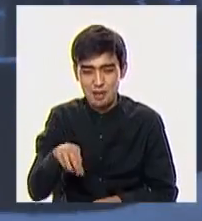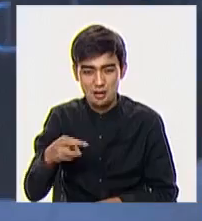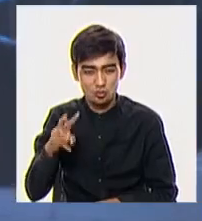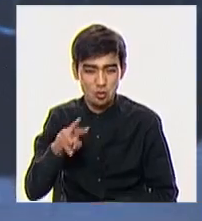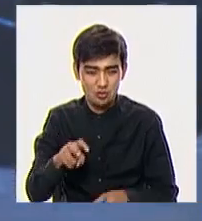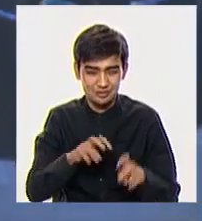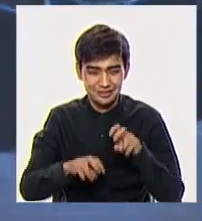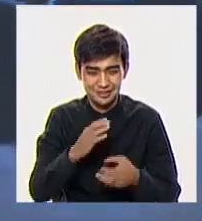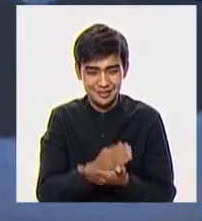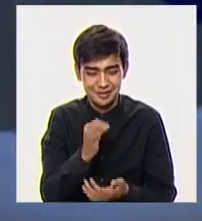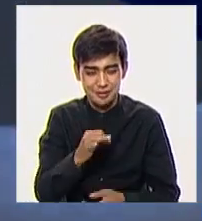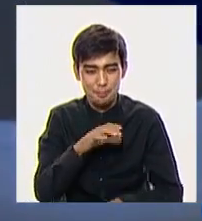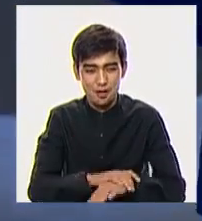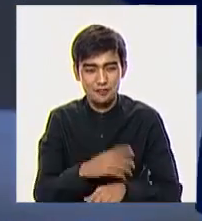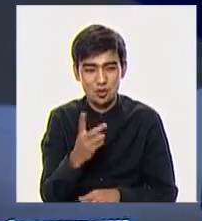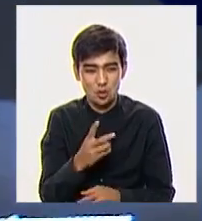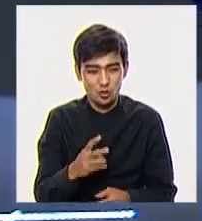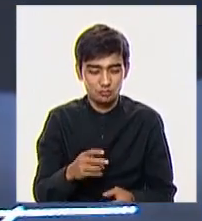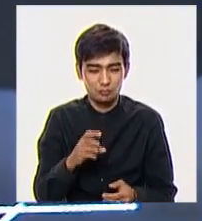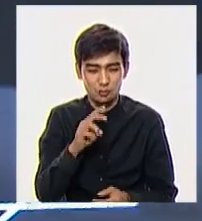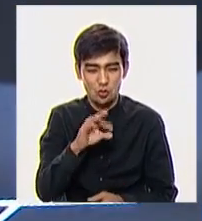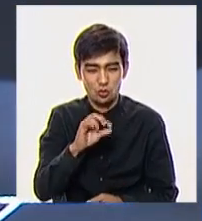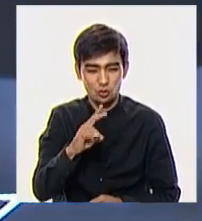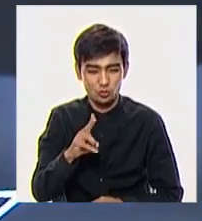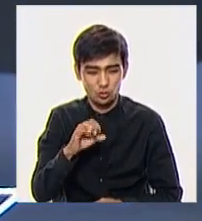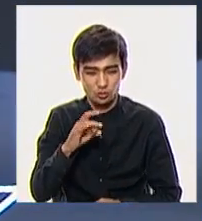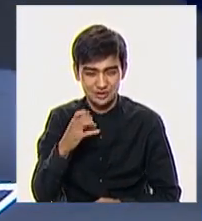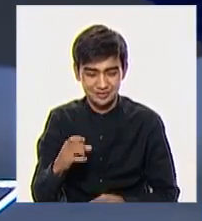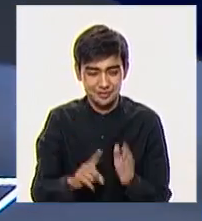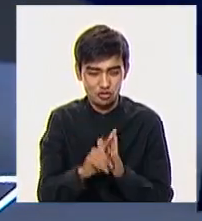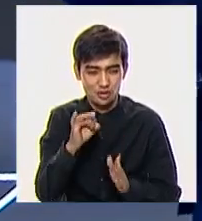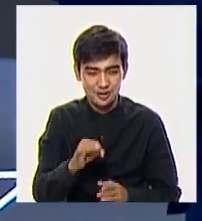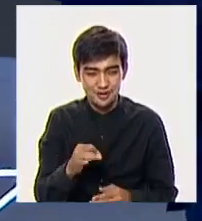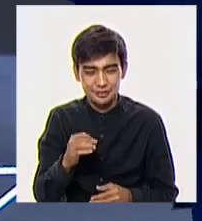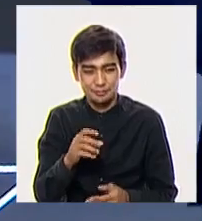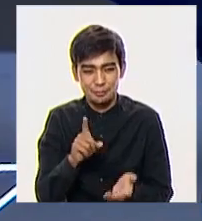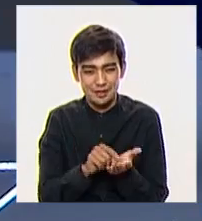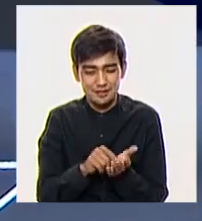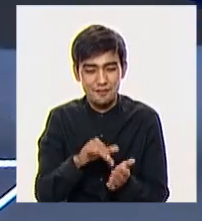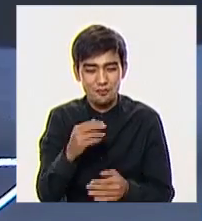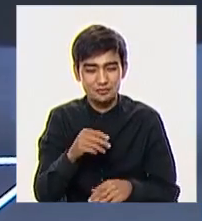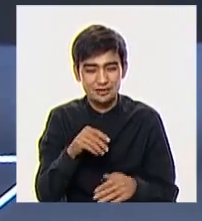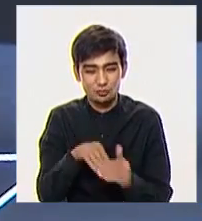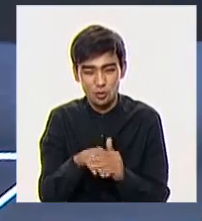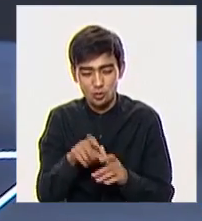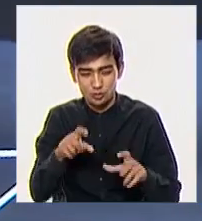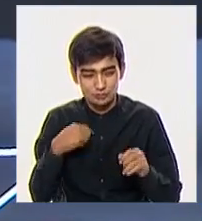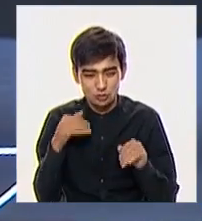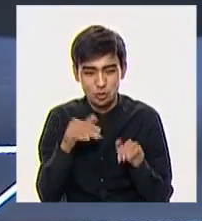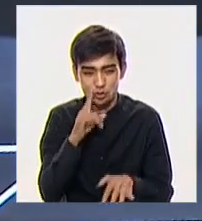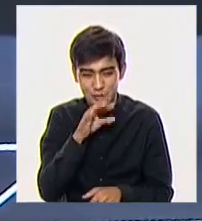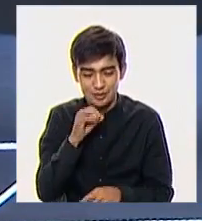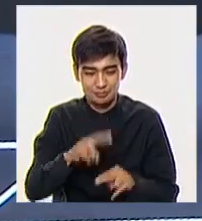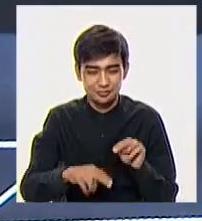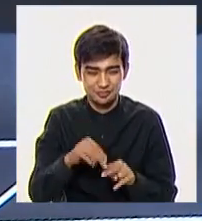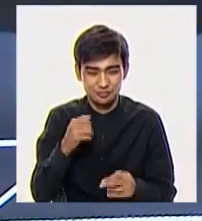деңгейлі банктерге конкурс жариялапты. Көлгінов азаматтардың зейнетақы қорындағы ақшасына тиіспейміз деді. Ал қазіргі құрылысқа дейінгі монтаж